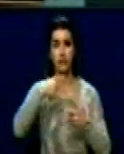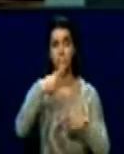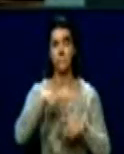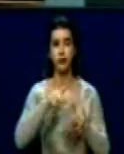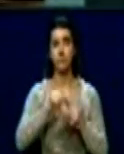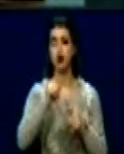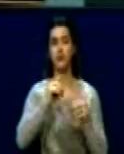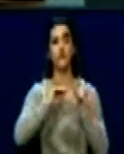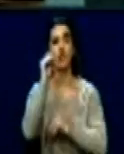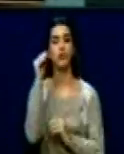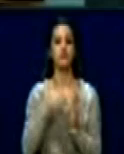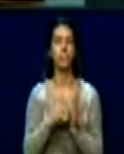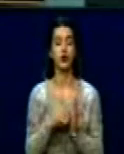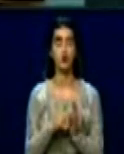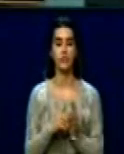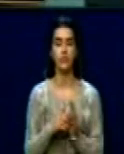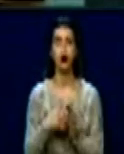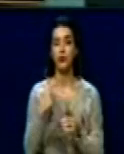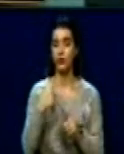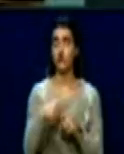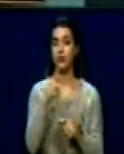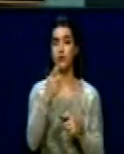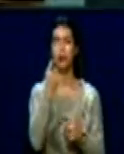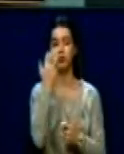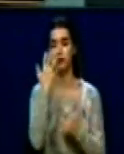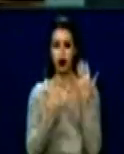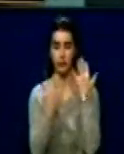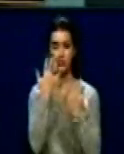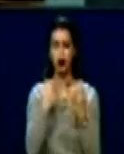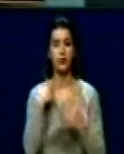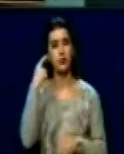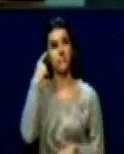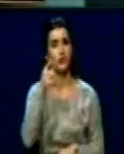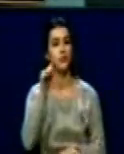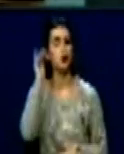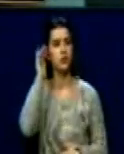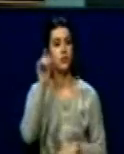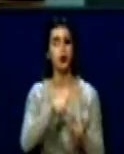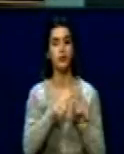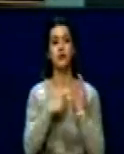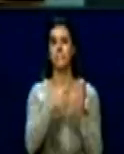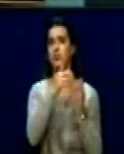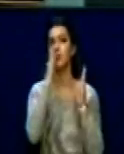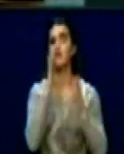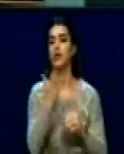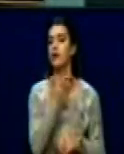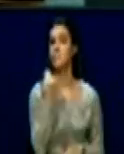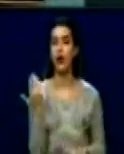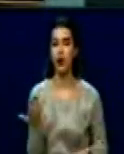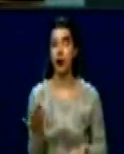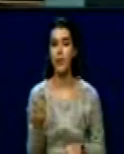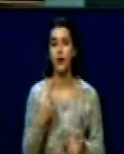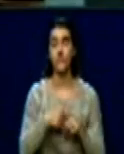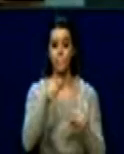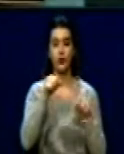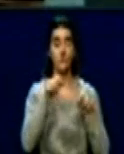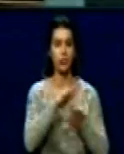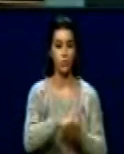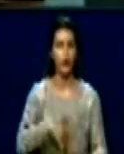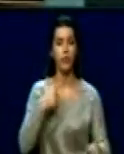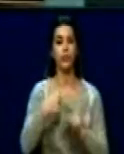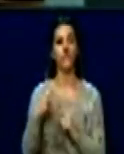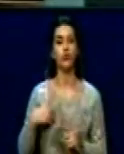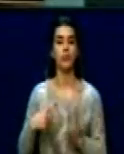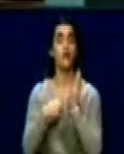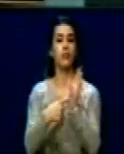tashëm. Dhe me këtë lojë numrash konsideroj që këtu ministri është bërë jashtëzakonisht i pasinqert, edhe me qytetarët e Kosovës, edhe me kuvendin e Republikës Kosovës. Pra,